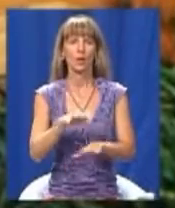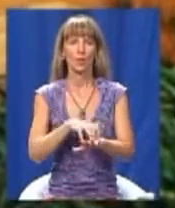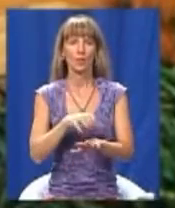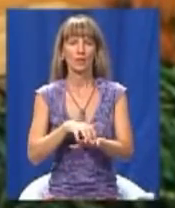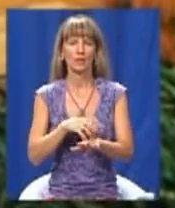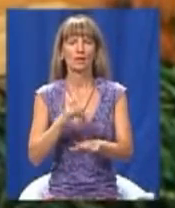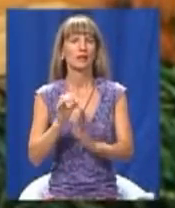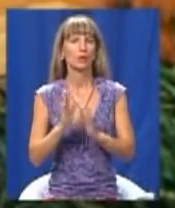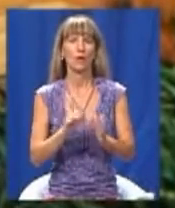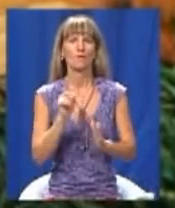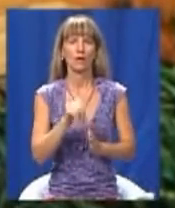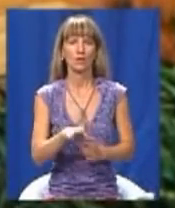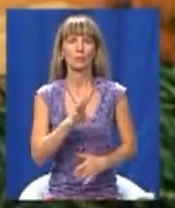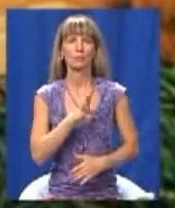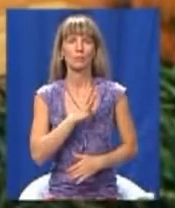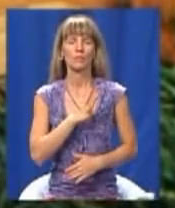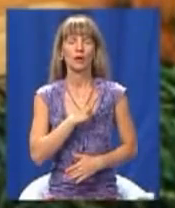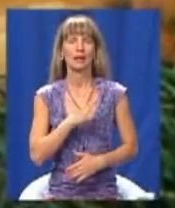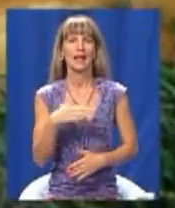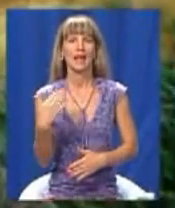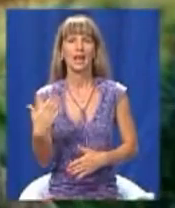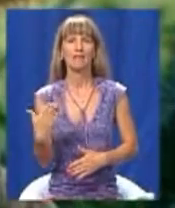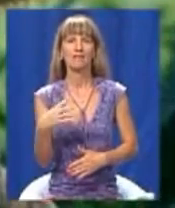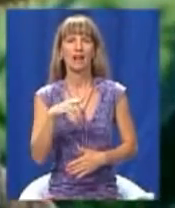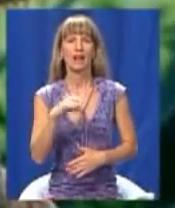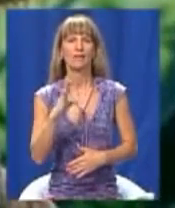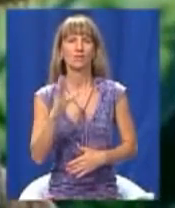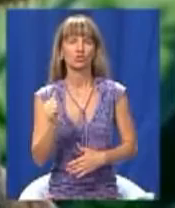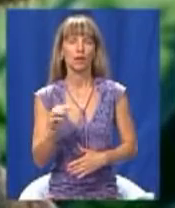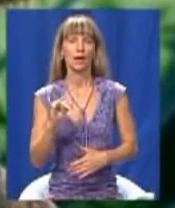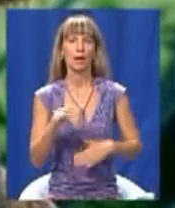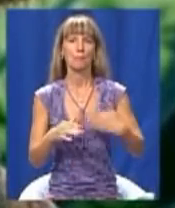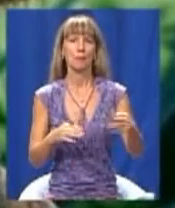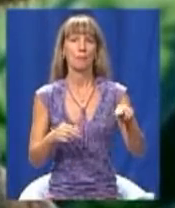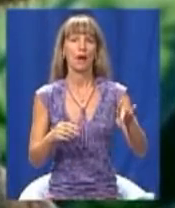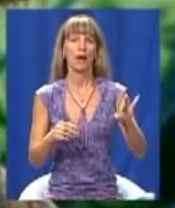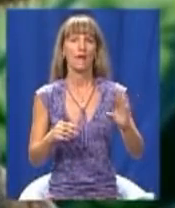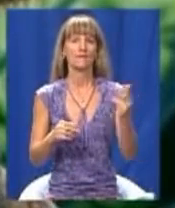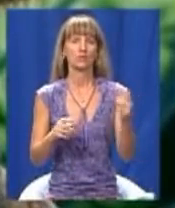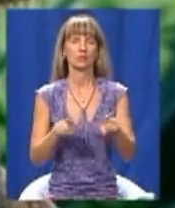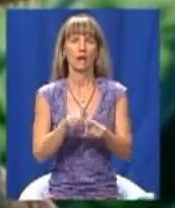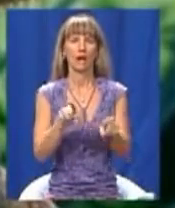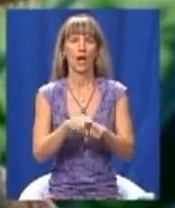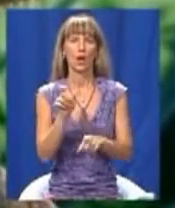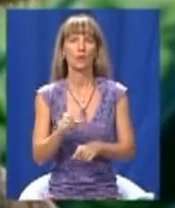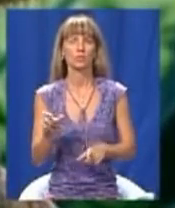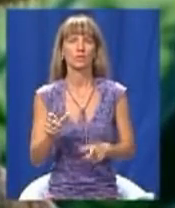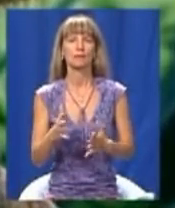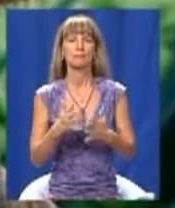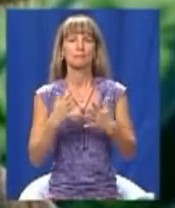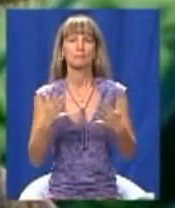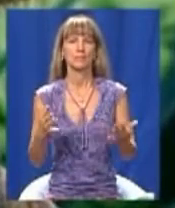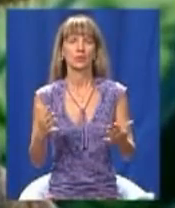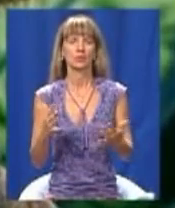та й не лише вони, бувають лівшами і правшами. Уявляєте, так само, як люди. Приміром, у більшості